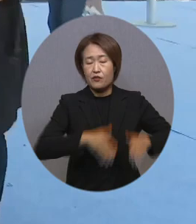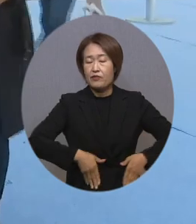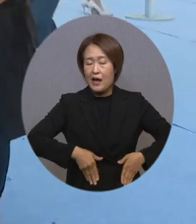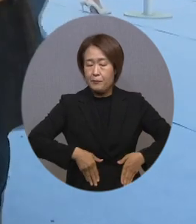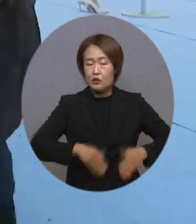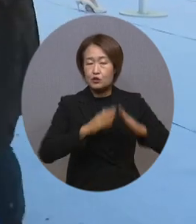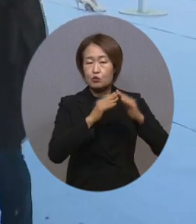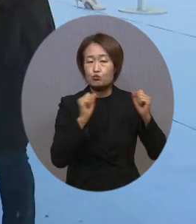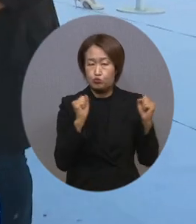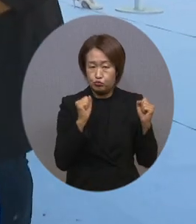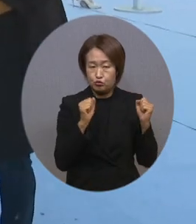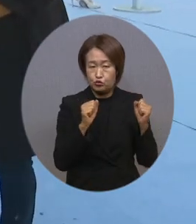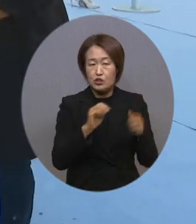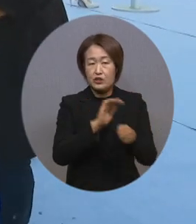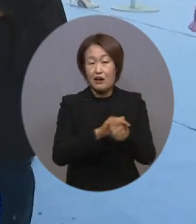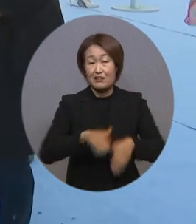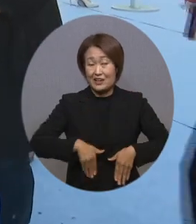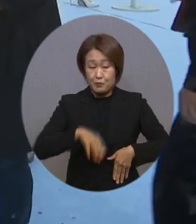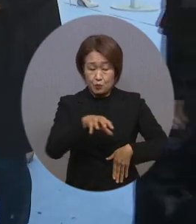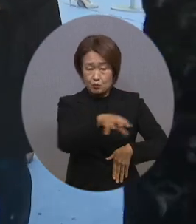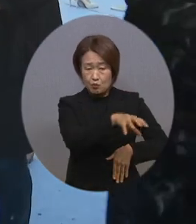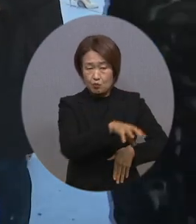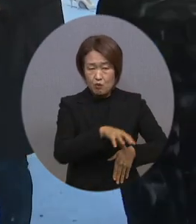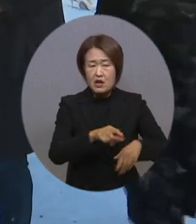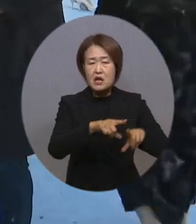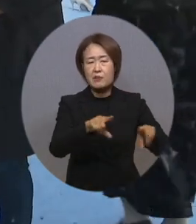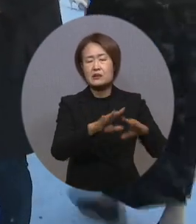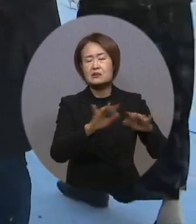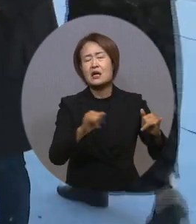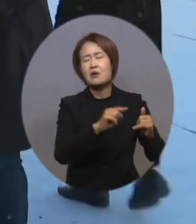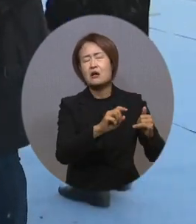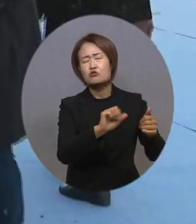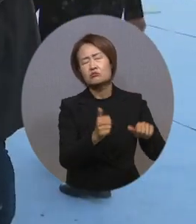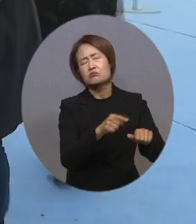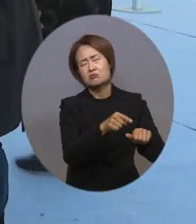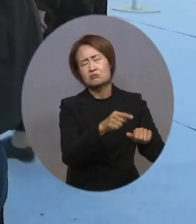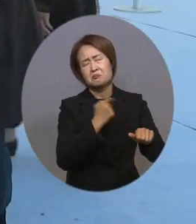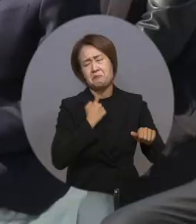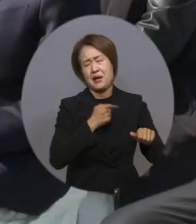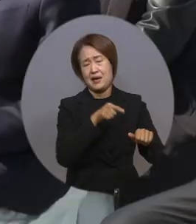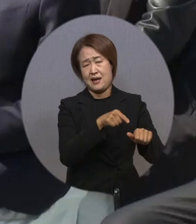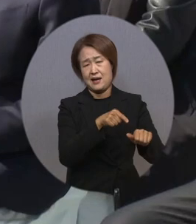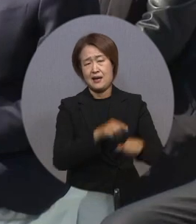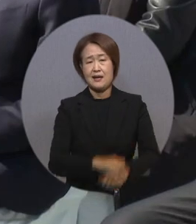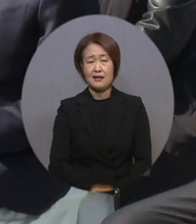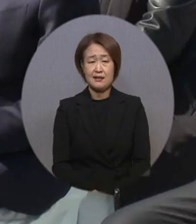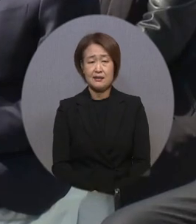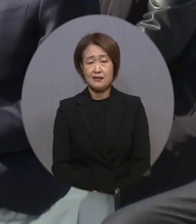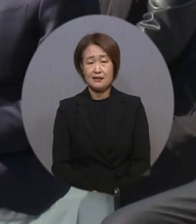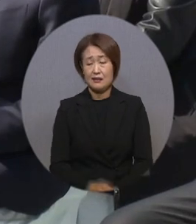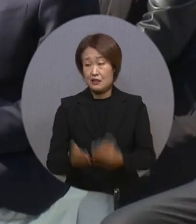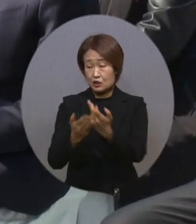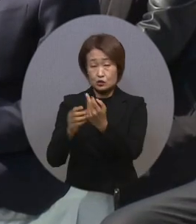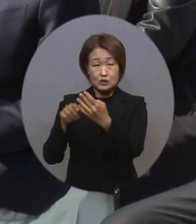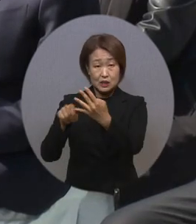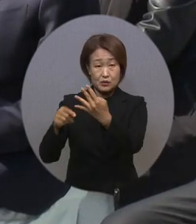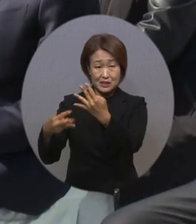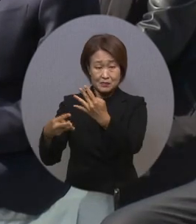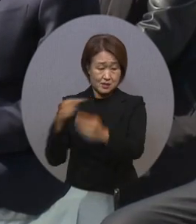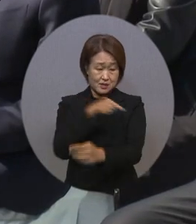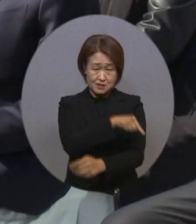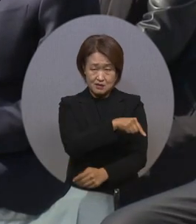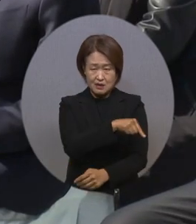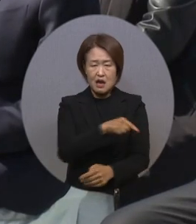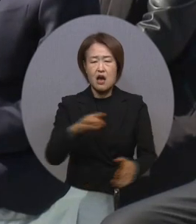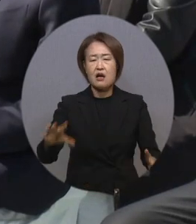전북, 경남 등에서 다수의 민간인이 희생당한 사건입니다. 제주 4.3 사건과 역사의 궤를